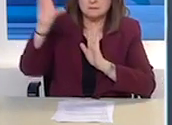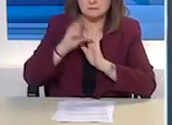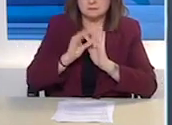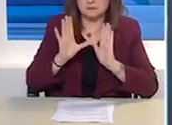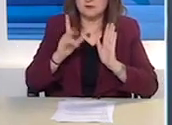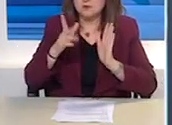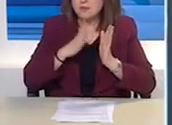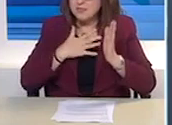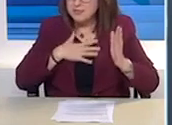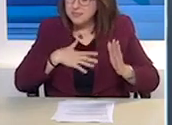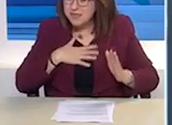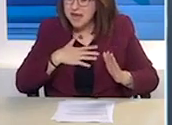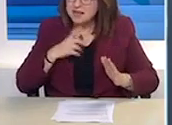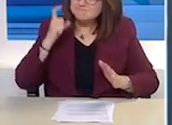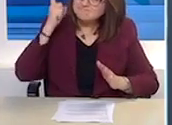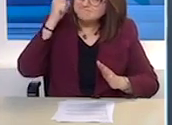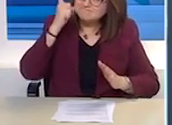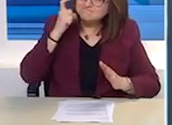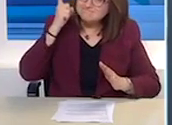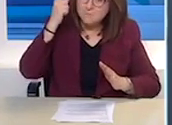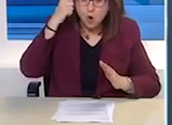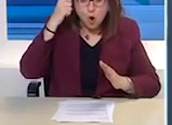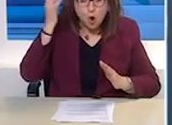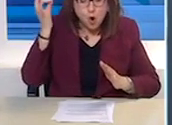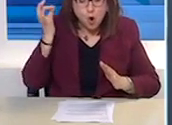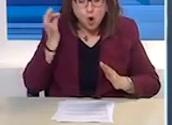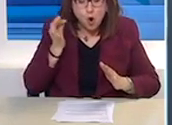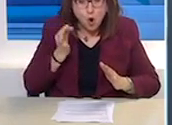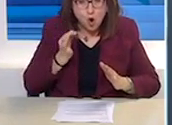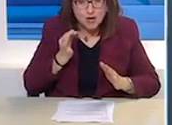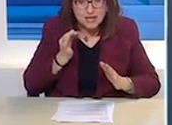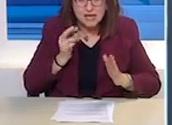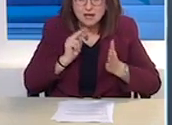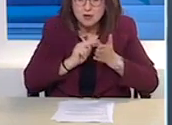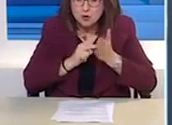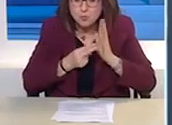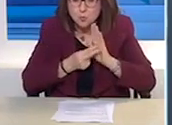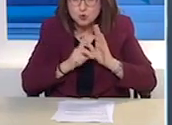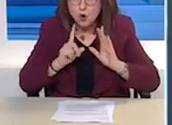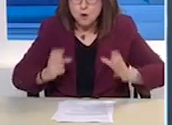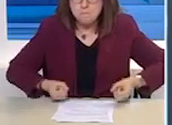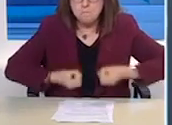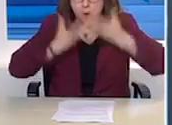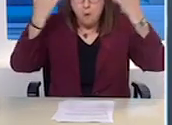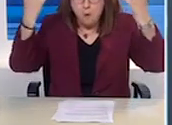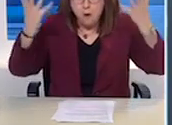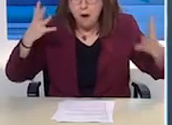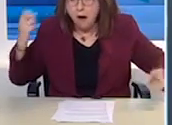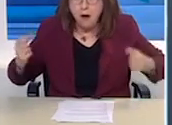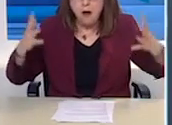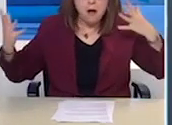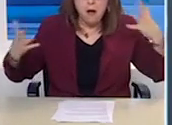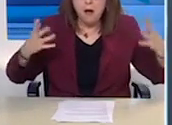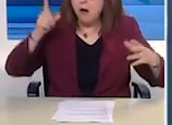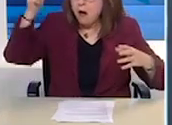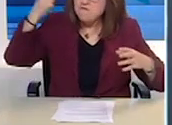σόφρονα σκέψη, σύνεση και όχι παρόρμηση. Δεν θα αντιδράσουμε παρορμητικά στο ότι ακούμε η τάδε